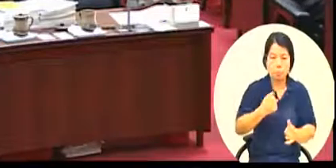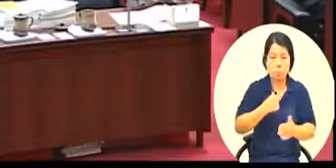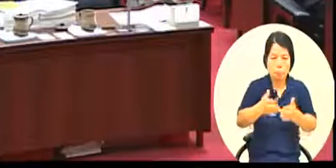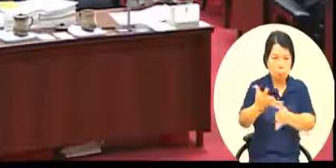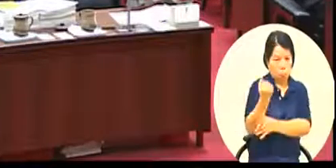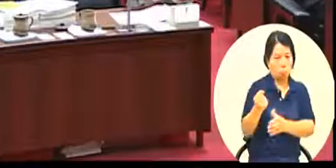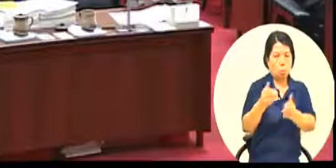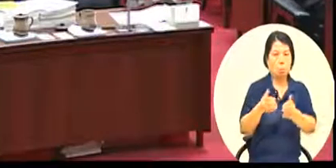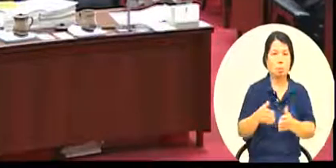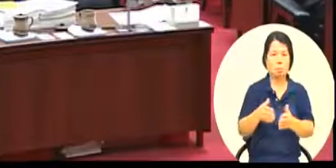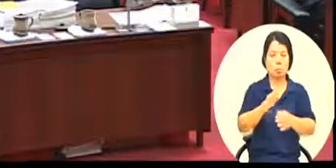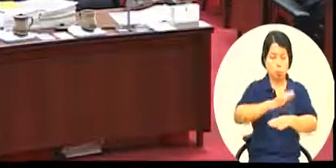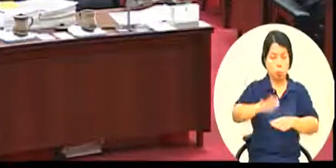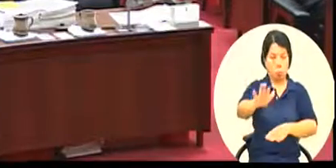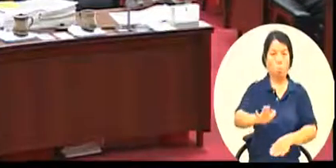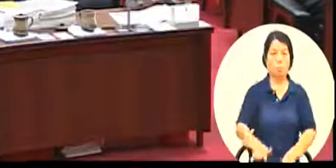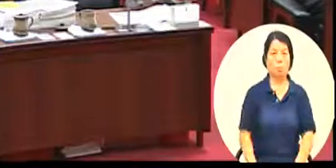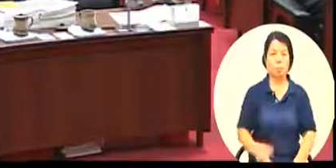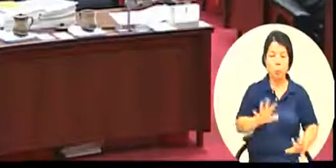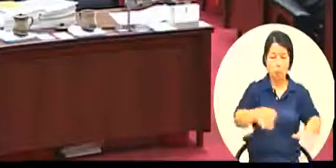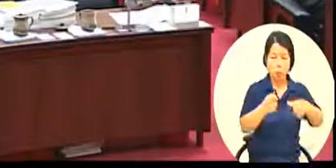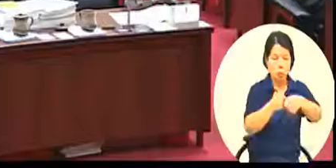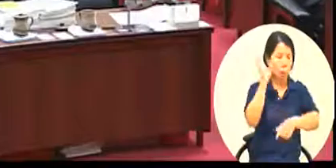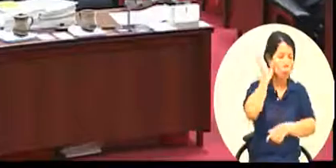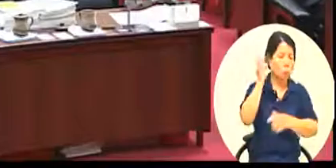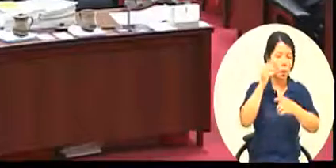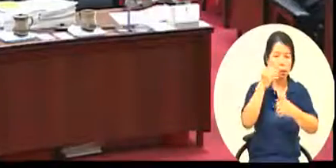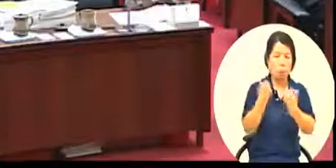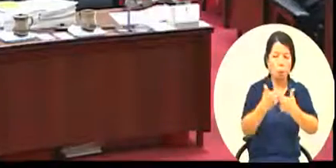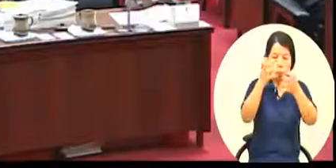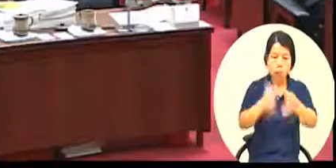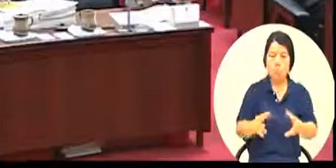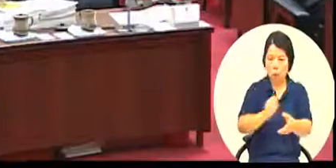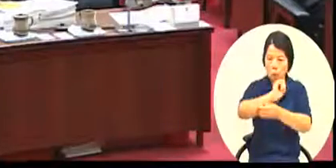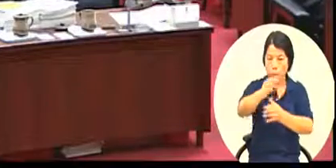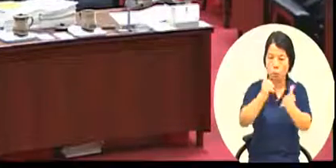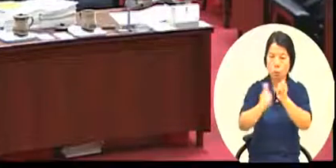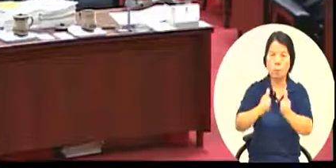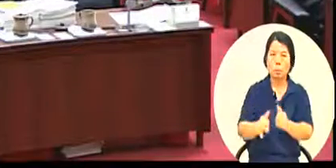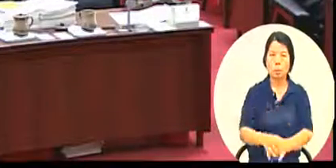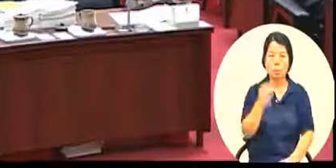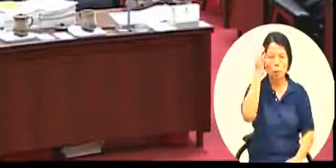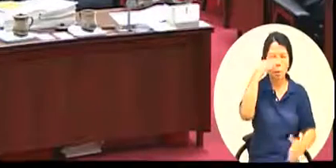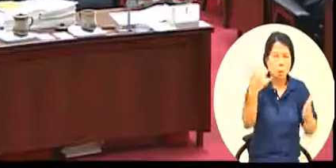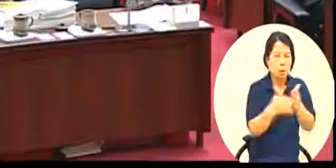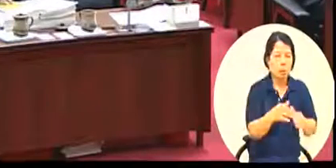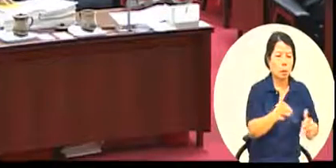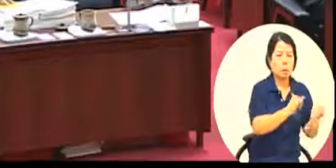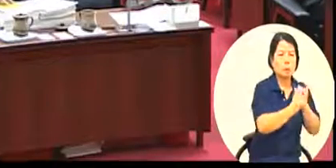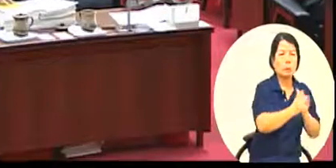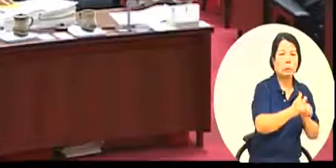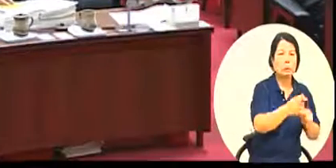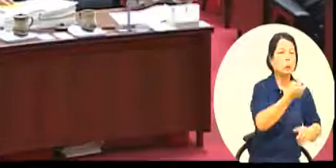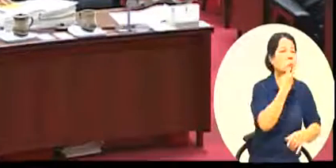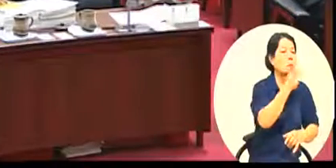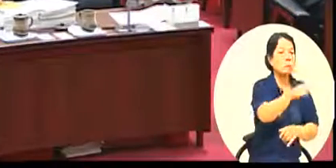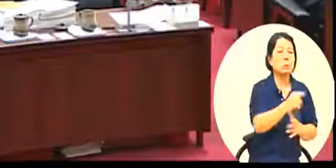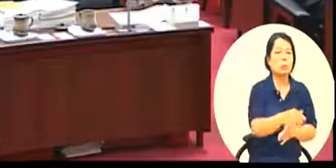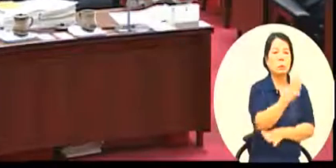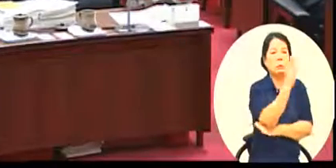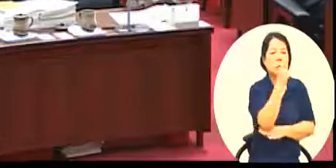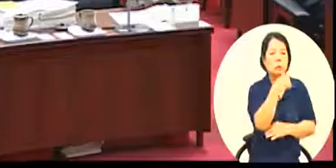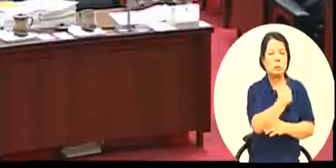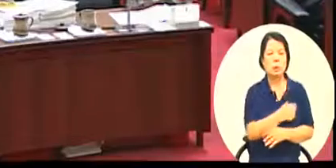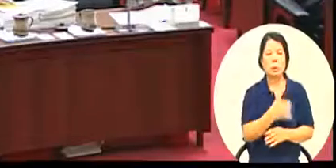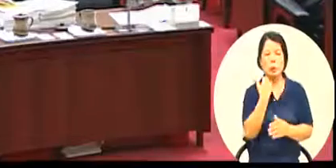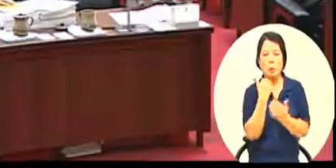民真的是有知的权利，你今天来开公听会就是要告诉人民，可是看到中央政府偷偷摸摸这种行径，你让